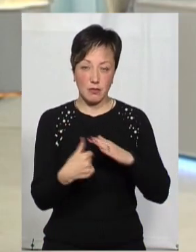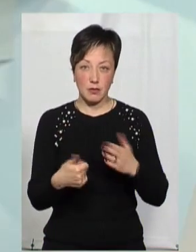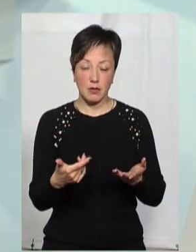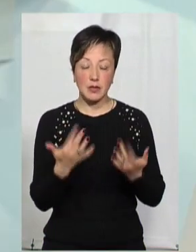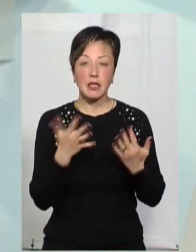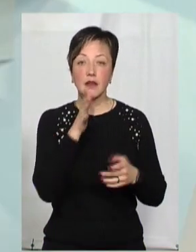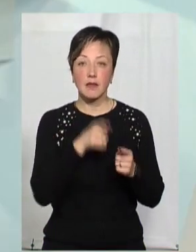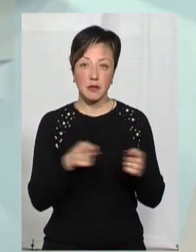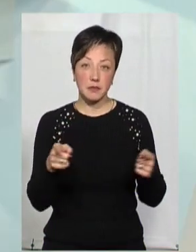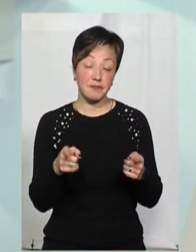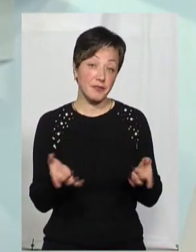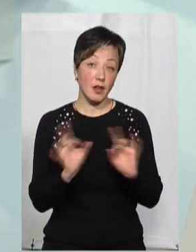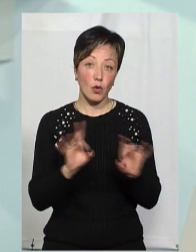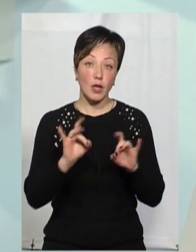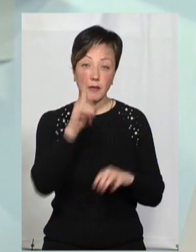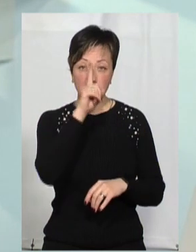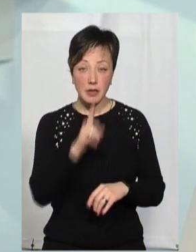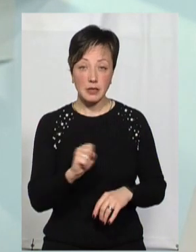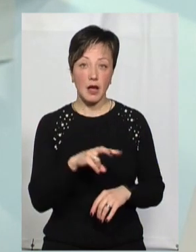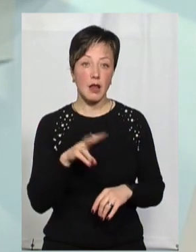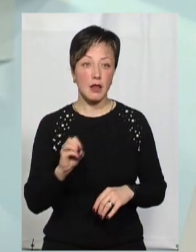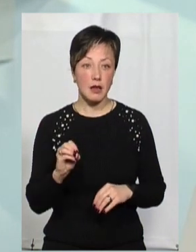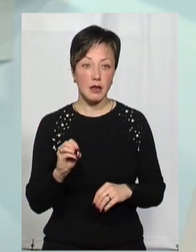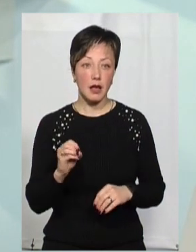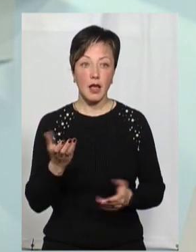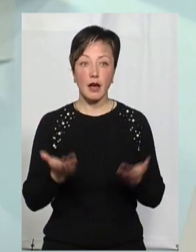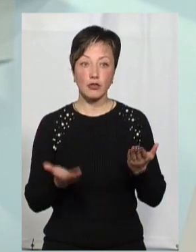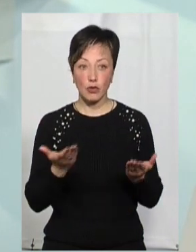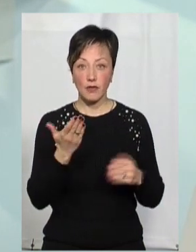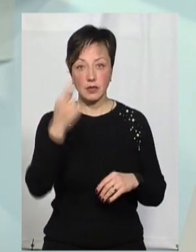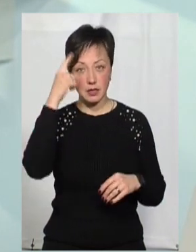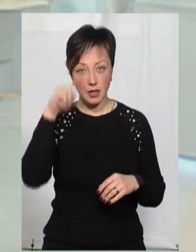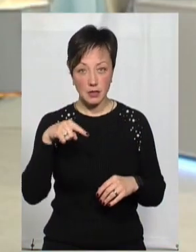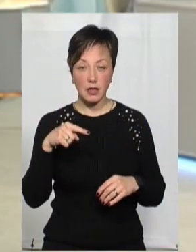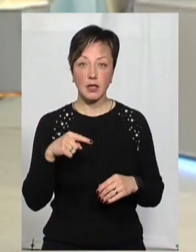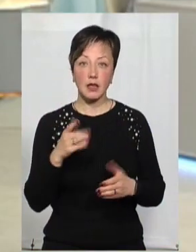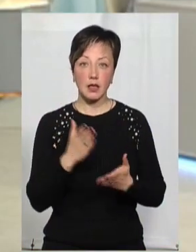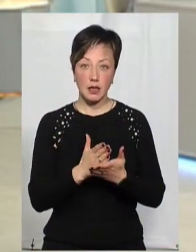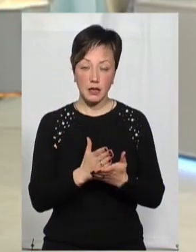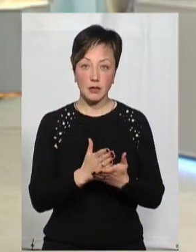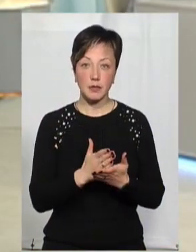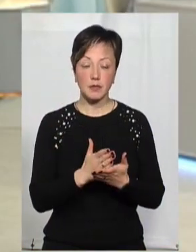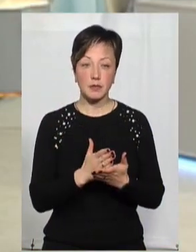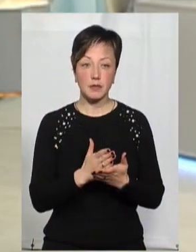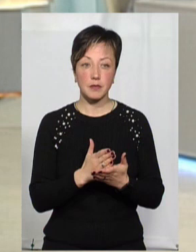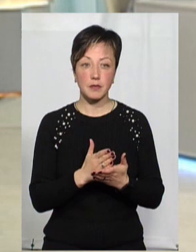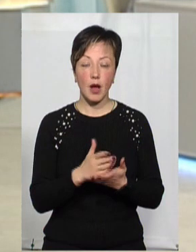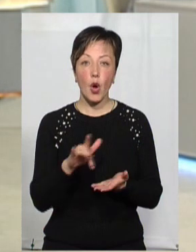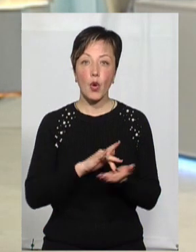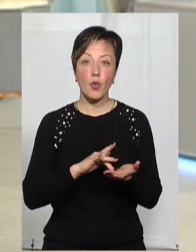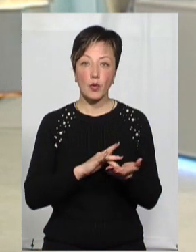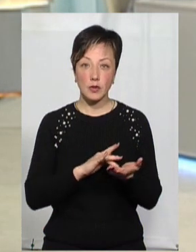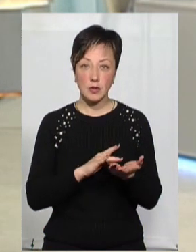вони розказують, що місяць, але, ну, якщо вам відомо, да, значить, в нас же теж в свій час перебували